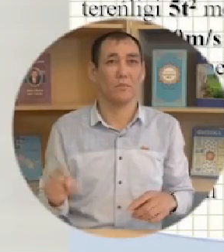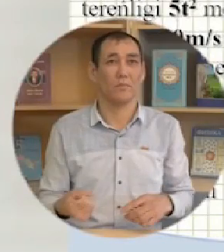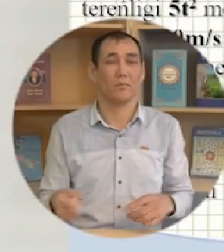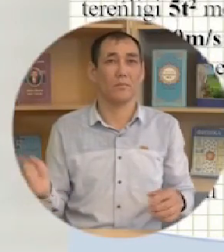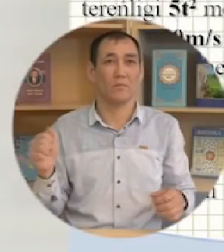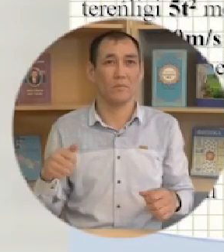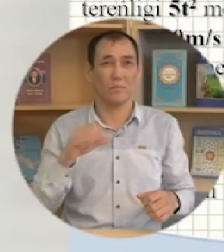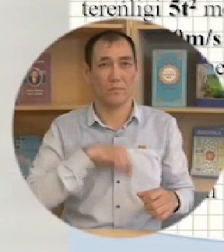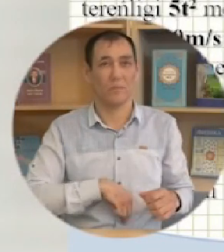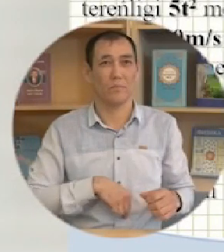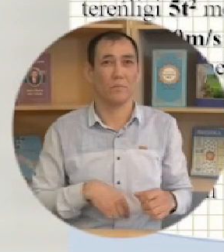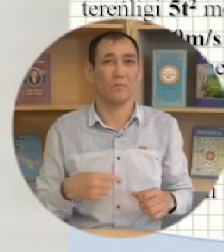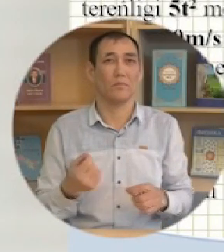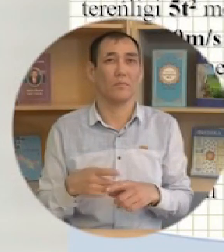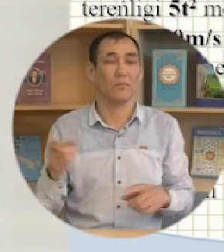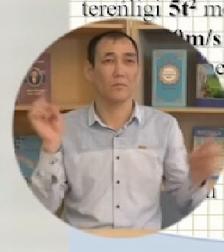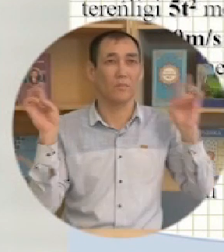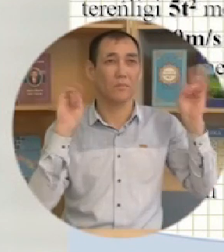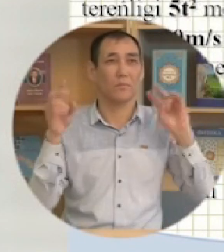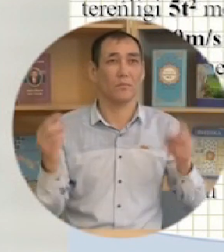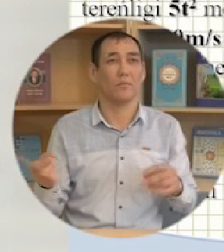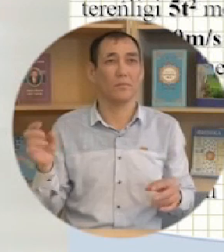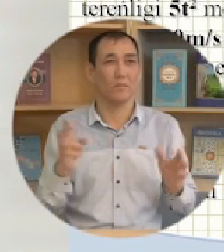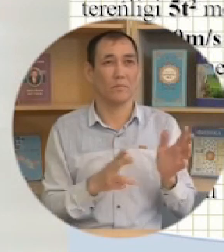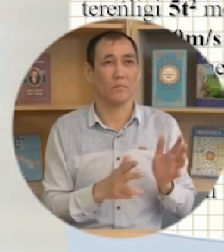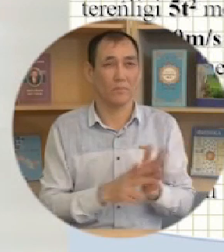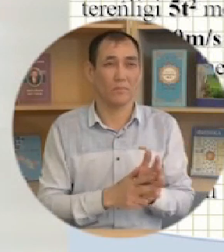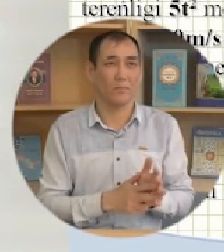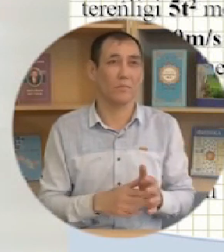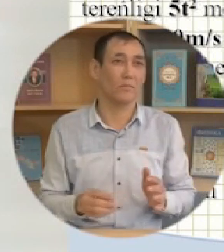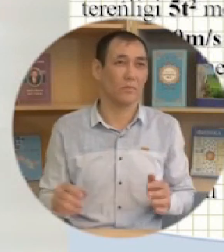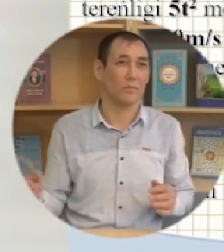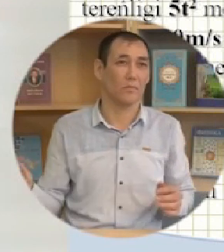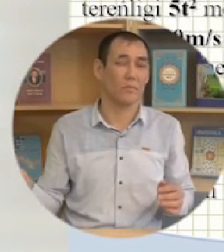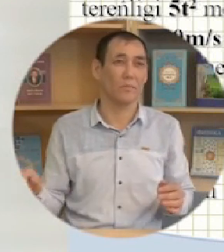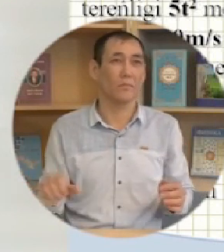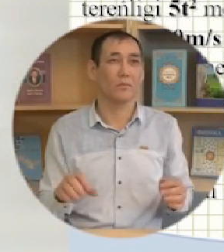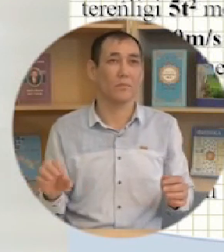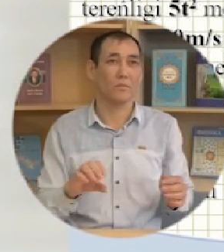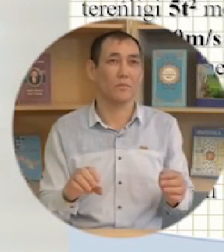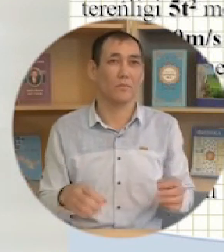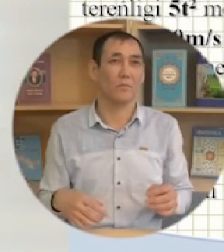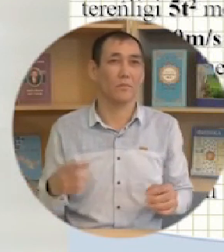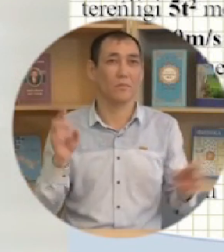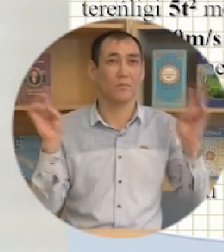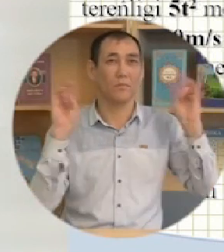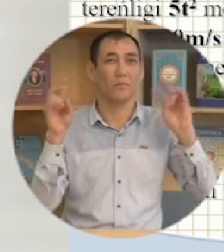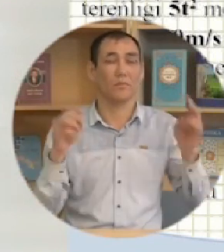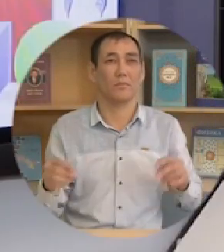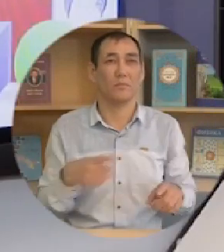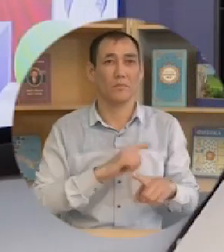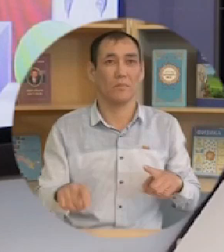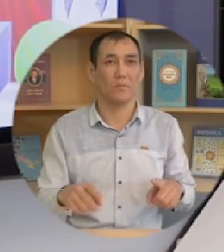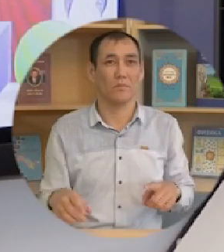ұрылғандағы сесті 9 секундтан кейін естілді. Сестің тезлігін